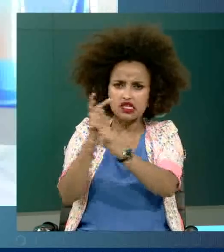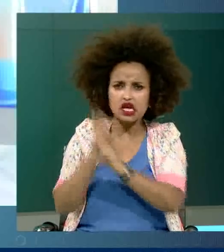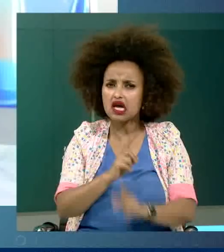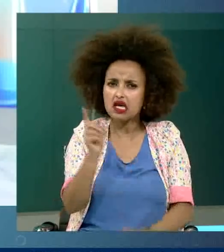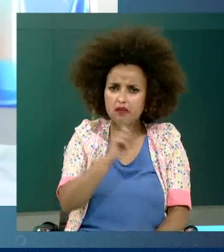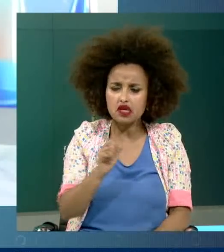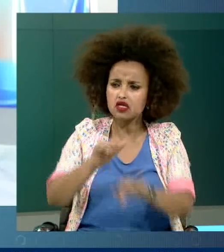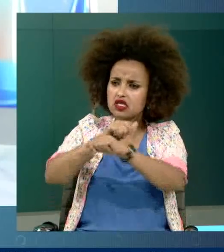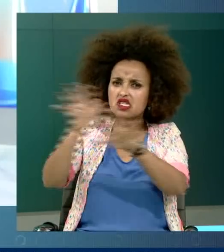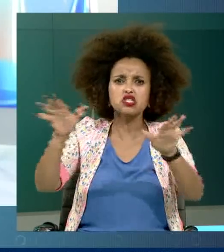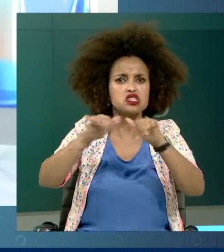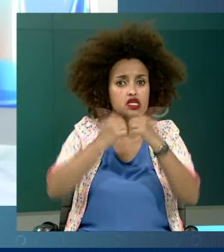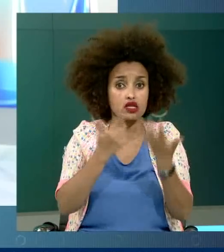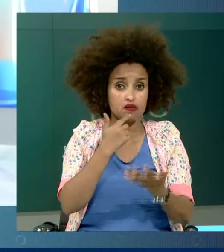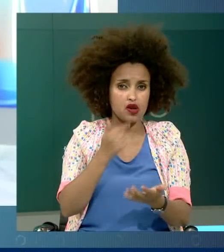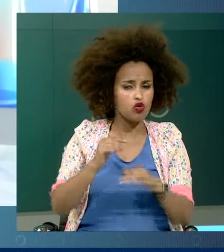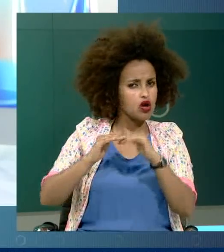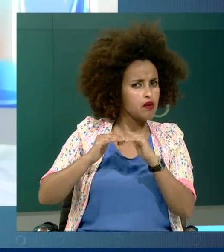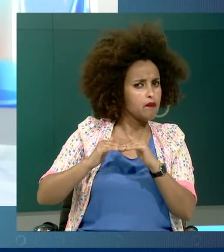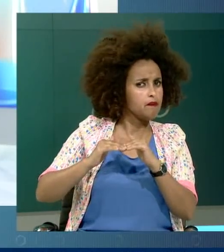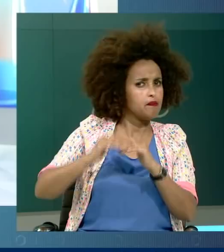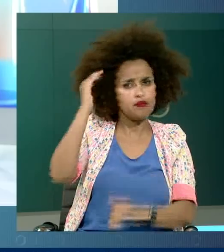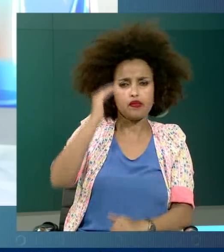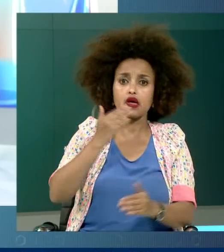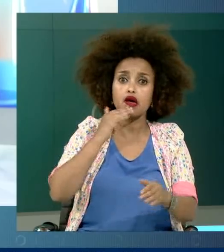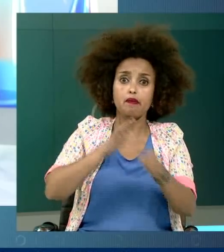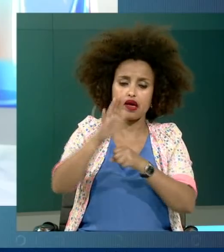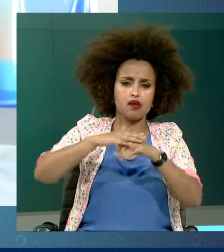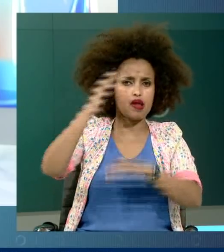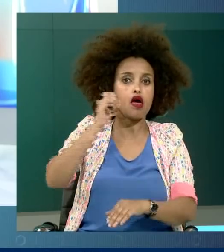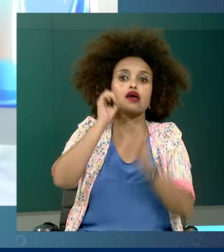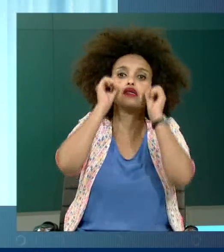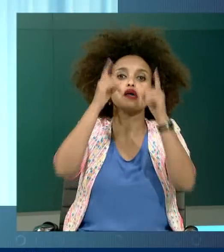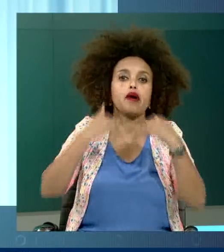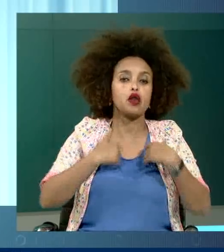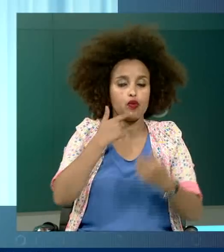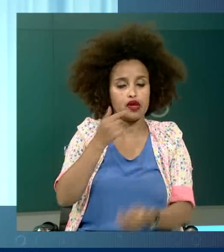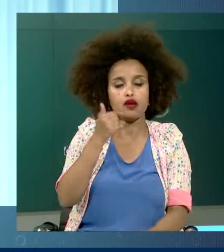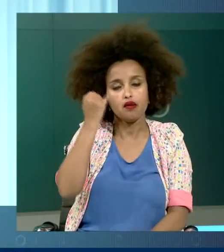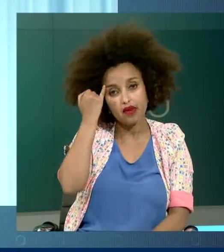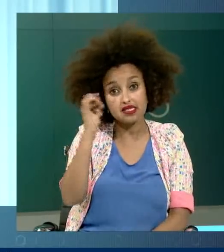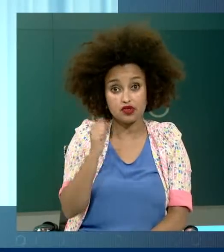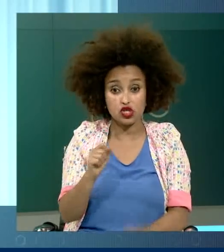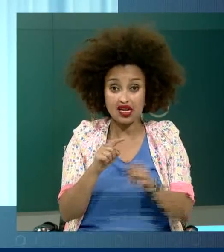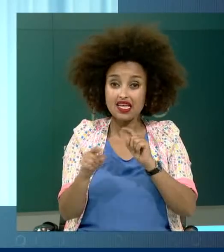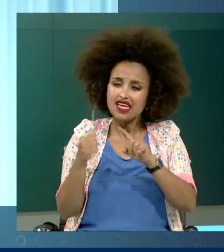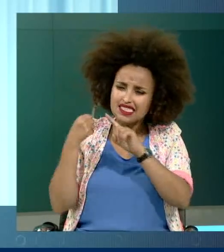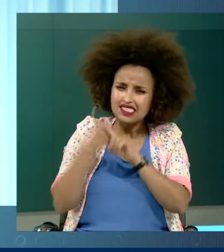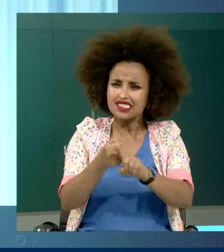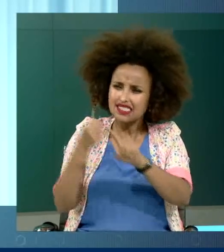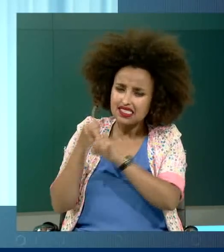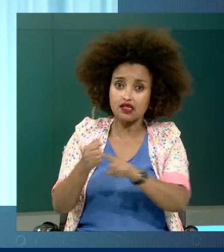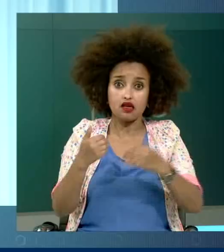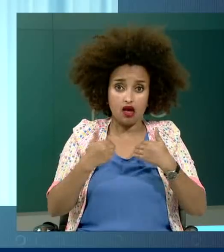መልኩ ስርጭቱ ሊስፋፋ እንደሚችል ከበቂ በላይ ግንዛቤ ያለው ማለት እንችላለን። ነገር ግን የሚነገረውን ያህል ወይም ደግሞ እየተለፋ ያለውን ያህል